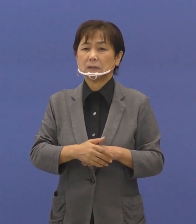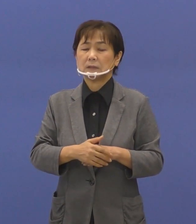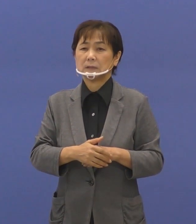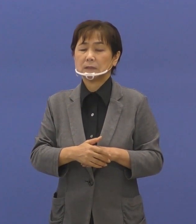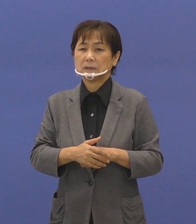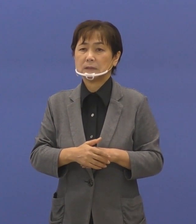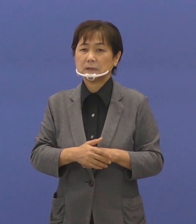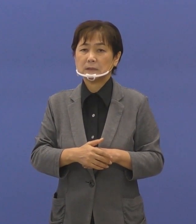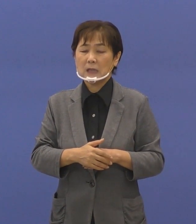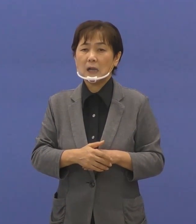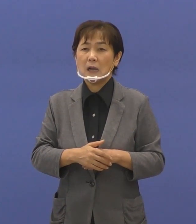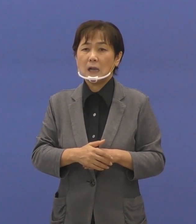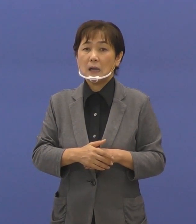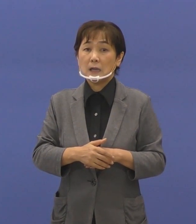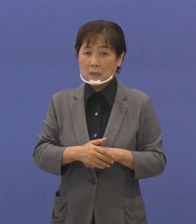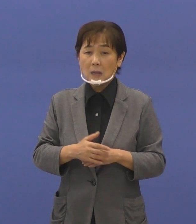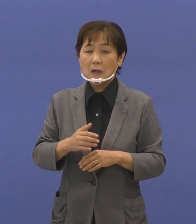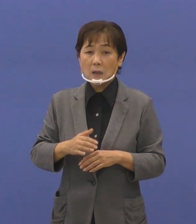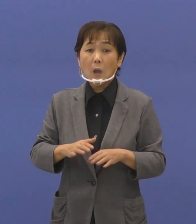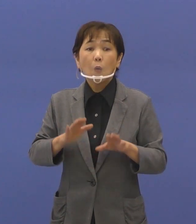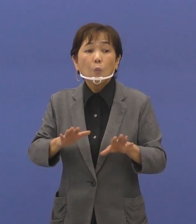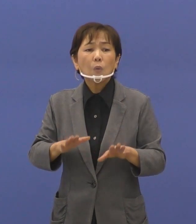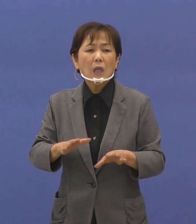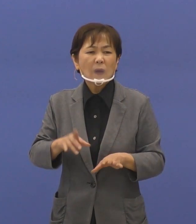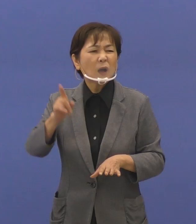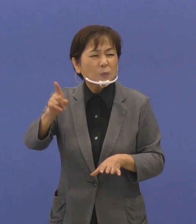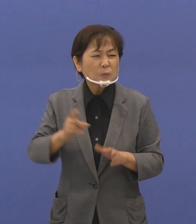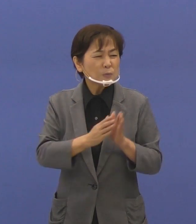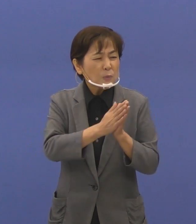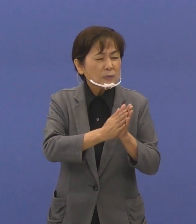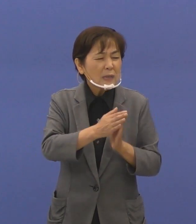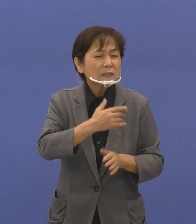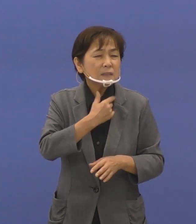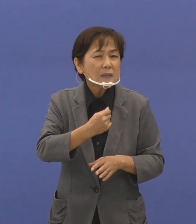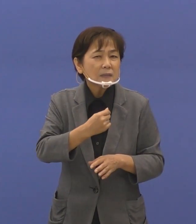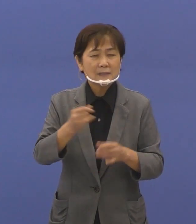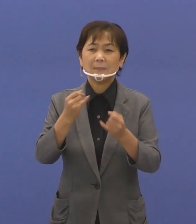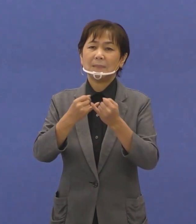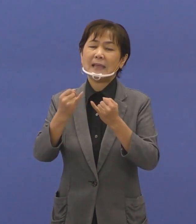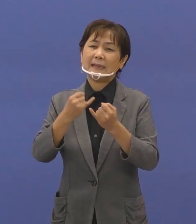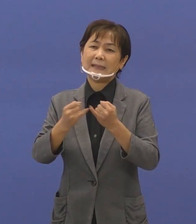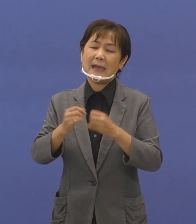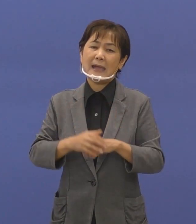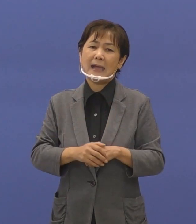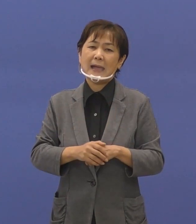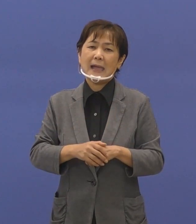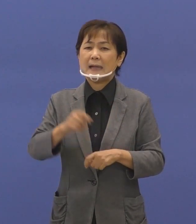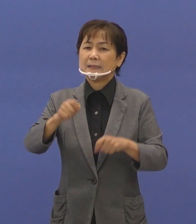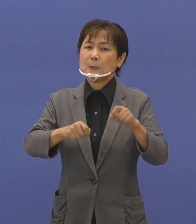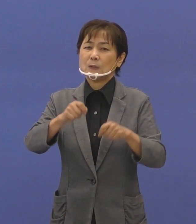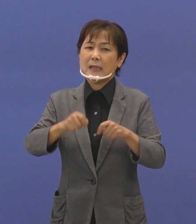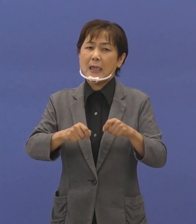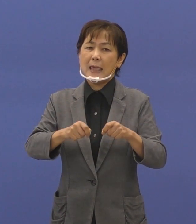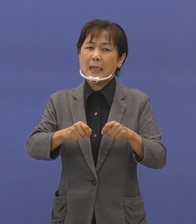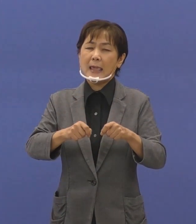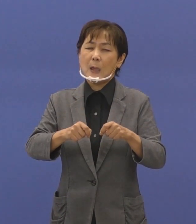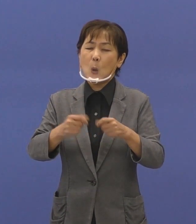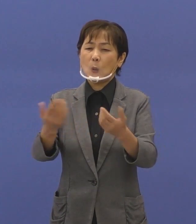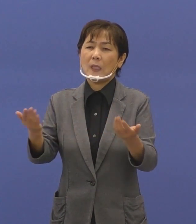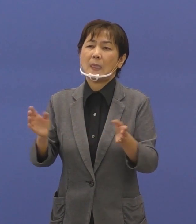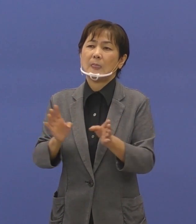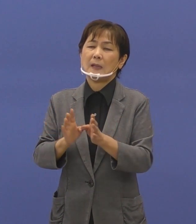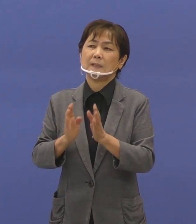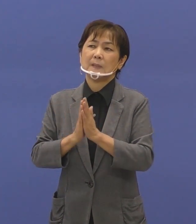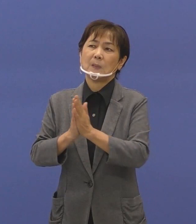回は誰を応援してほしいとか、誰から誰に移すみたいな、そういった調整を団体の側とやっ